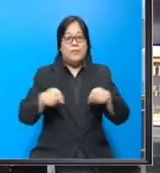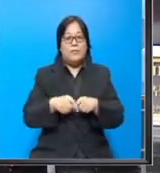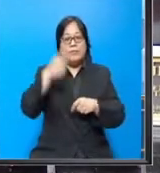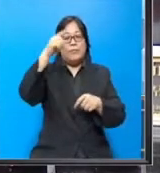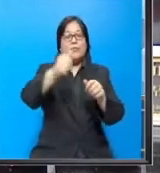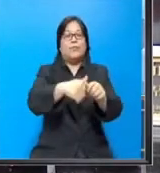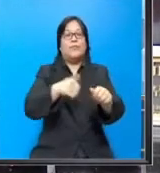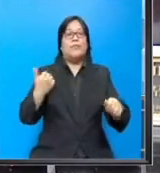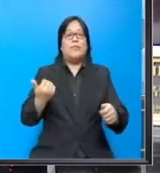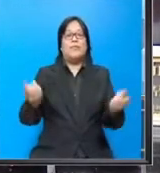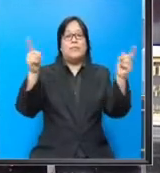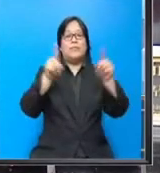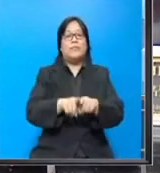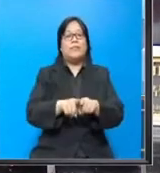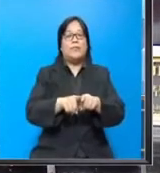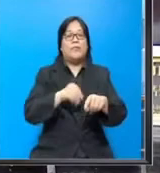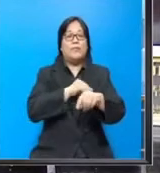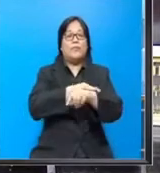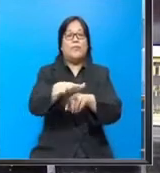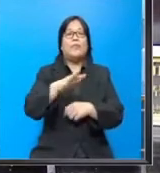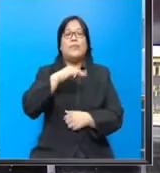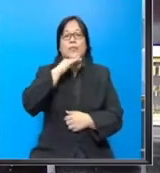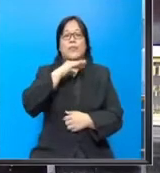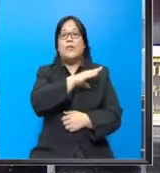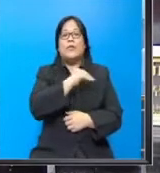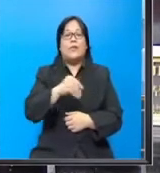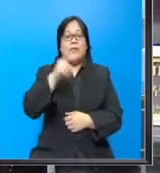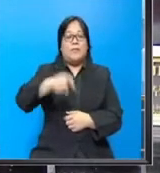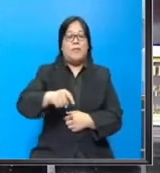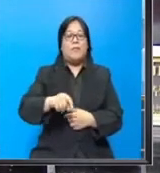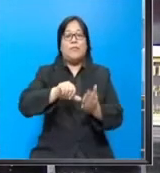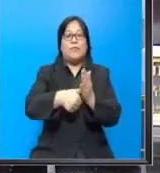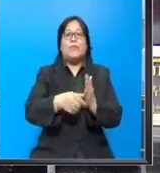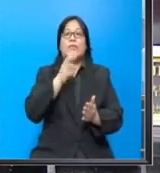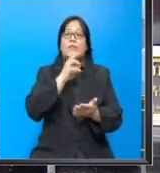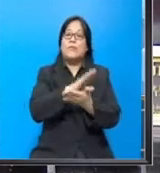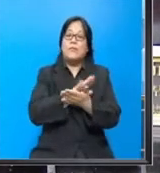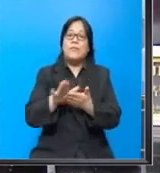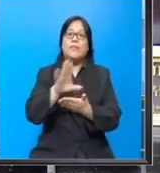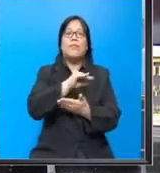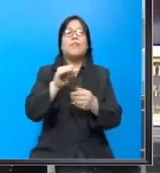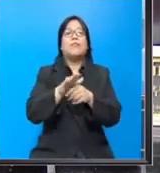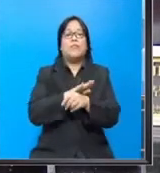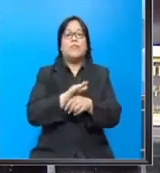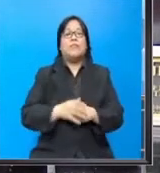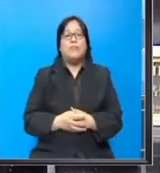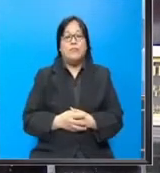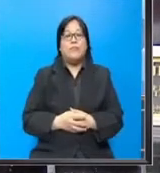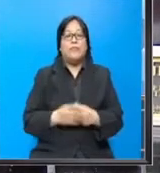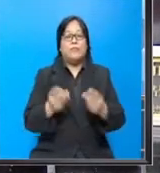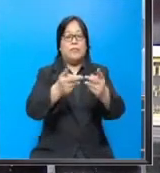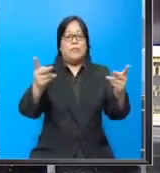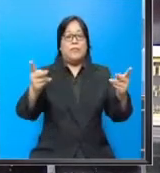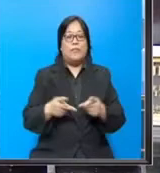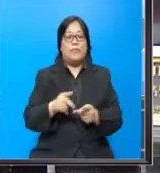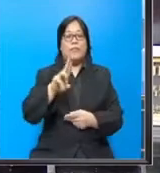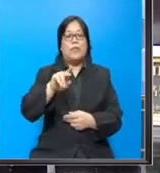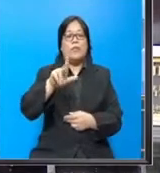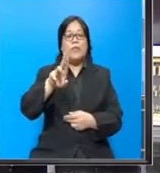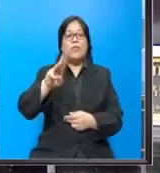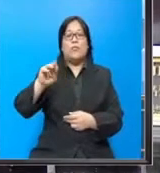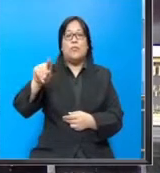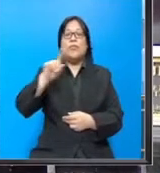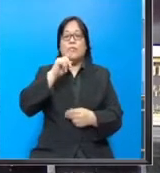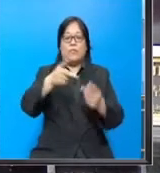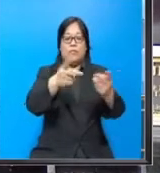D'Bagindas Relakan berlakunya insiden pencemaran dan masjid consumer air bersih dan mencukupi kosong muda merupakan